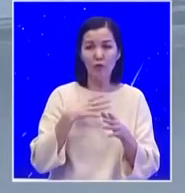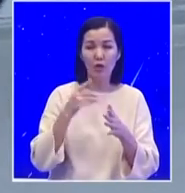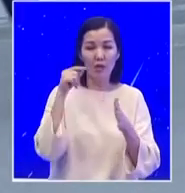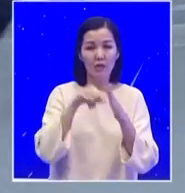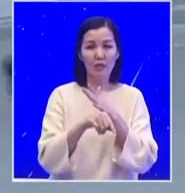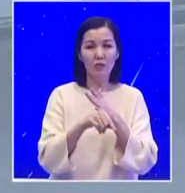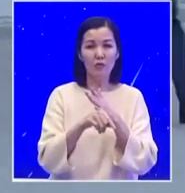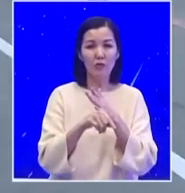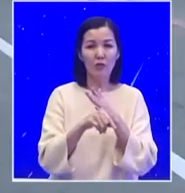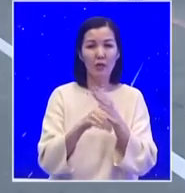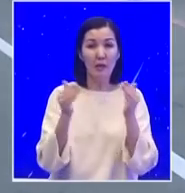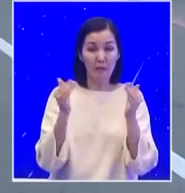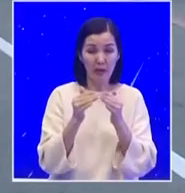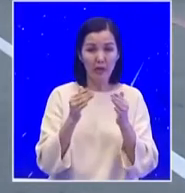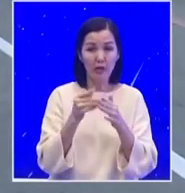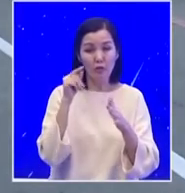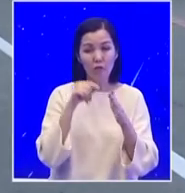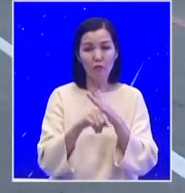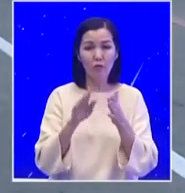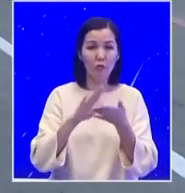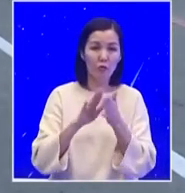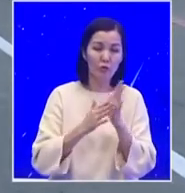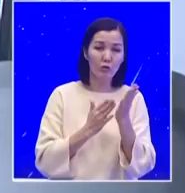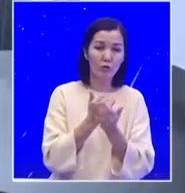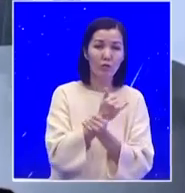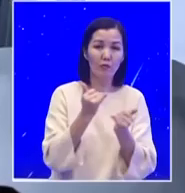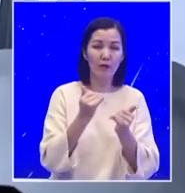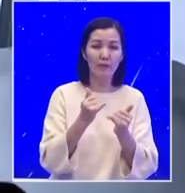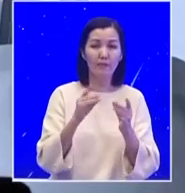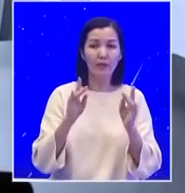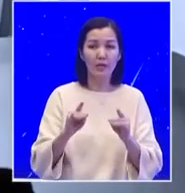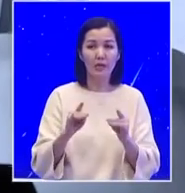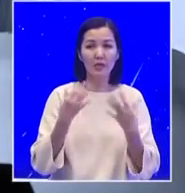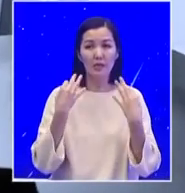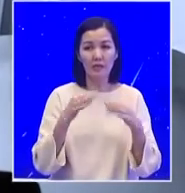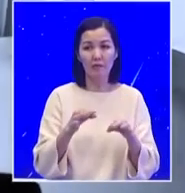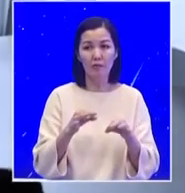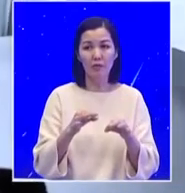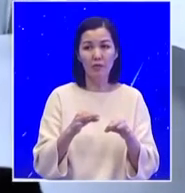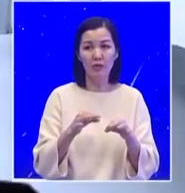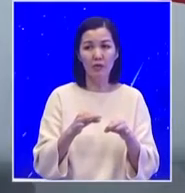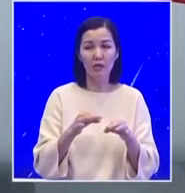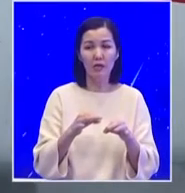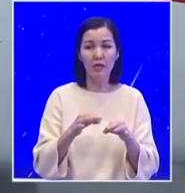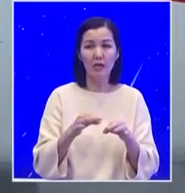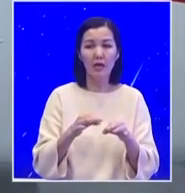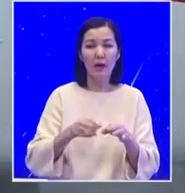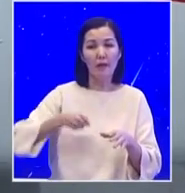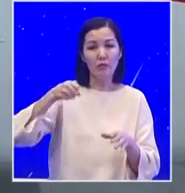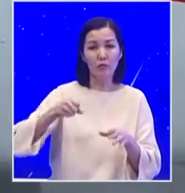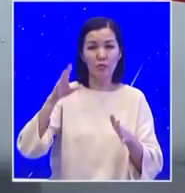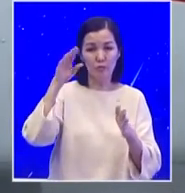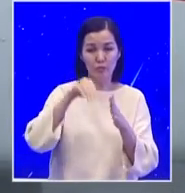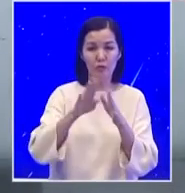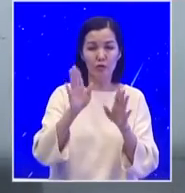он кажется игрушечным, но внутри все по-взрослому. Кресло просторное, существует и специальный багажный отсек, куда можно